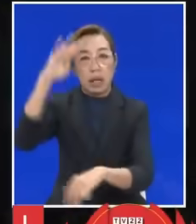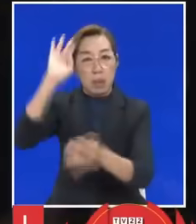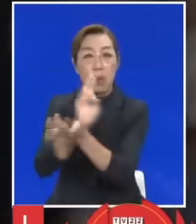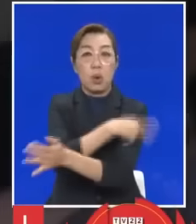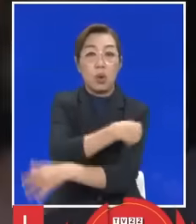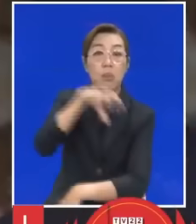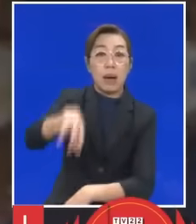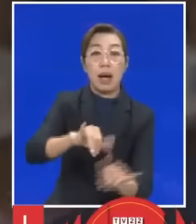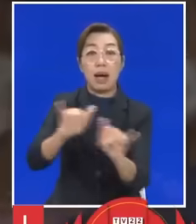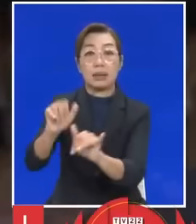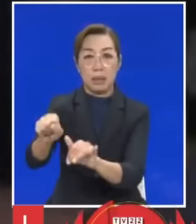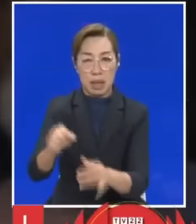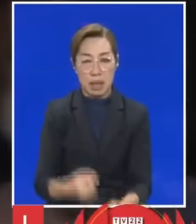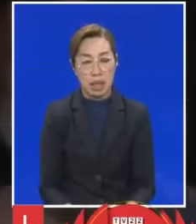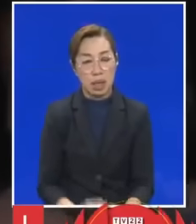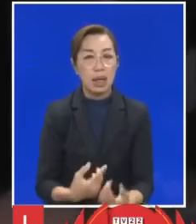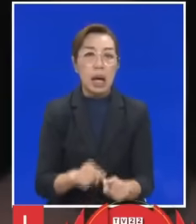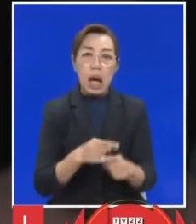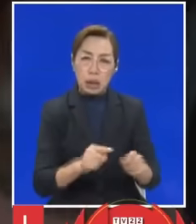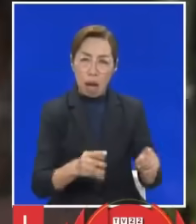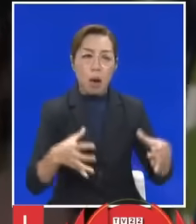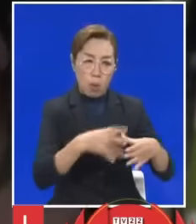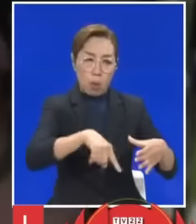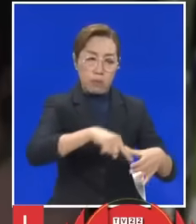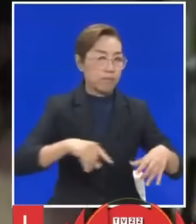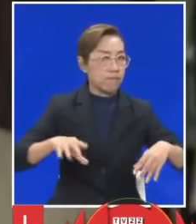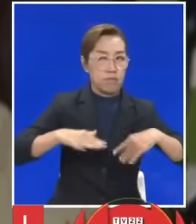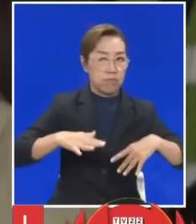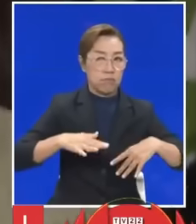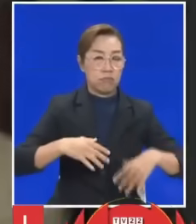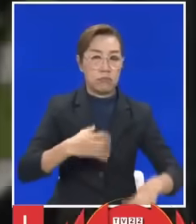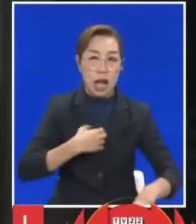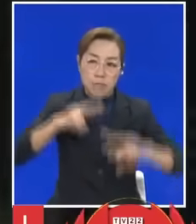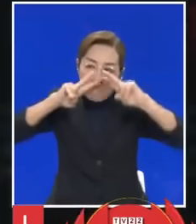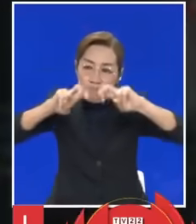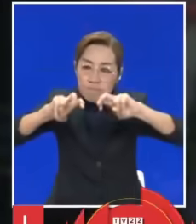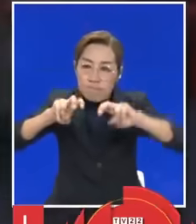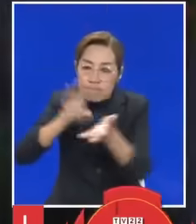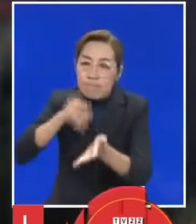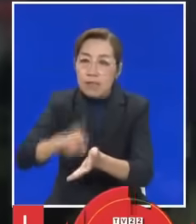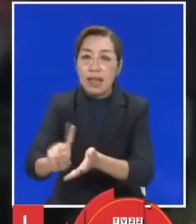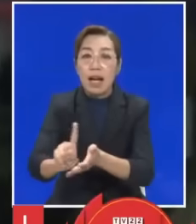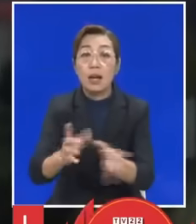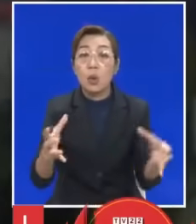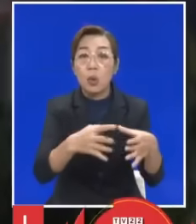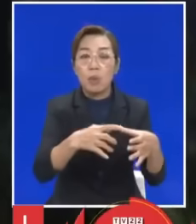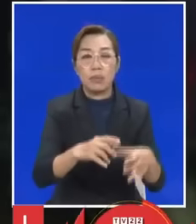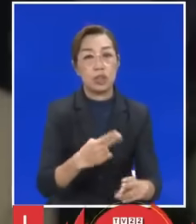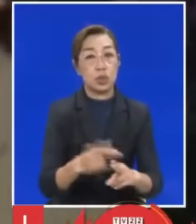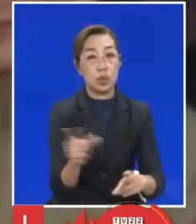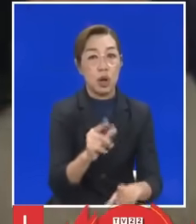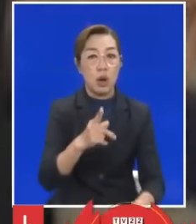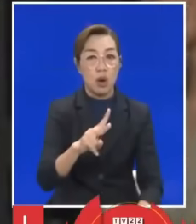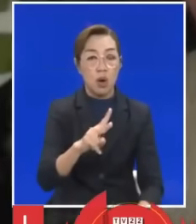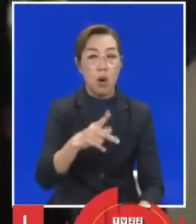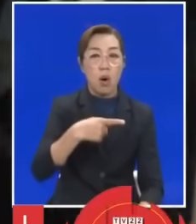แต่กลุ่มที่เขาไม่ยอมและเขาก็ไม่เห็นด้วยและเขาก็ต้องการที่จะพิสูจน์ข้อเท็จจริงก็คือกลุ่มคปท